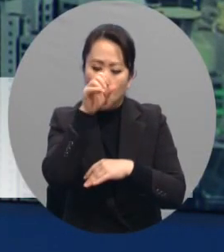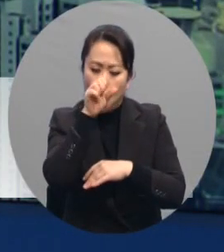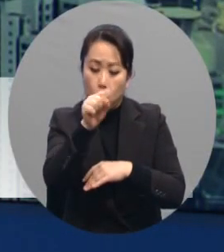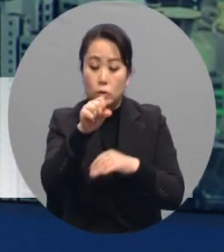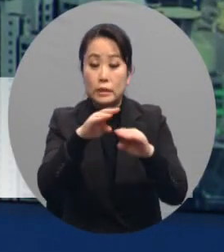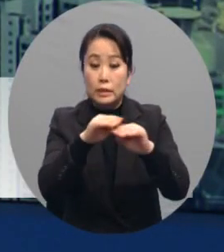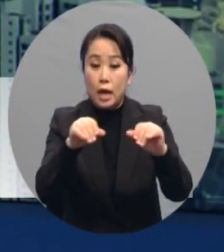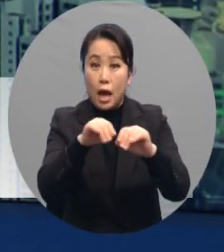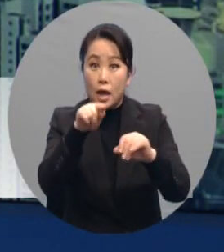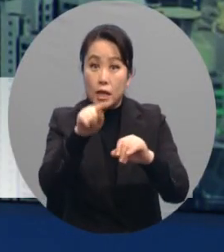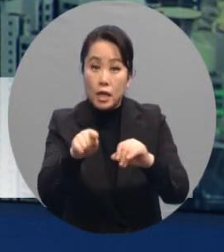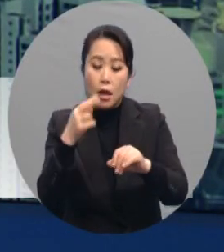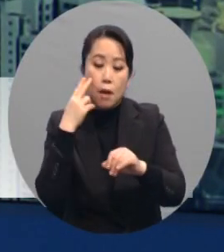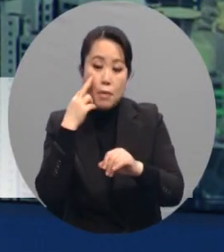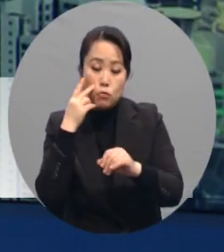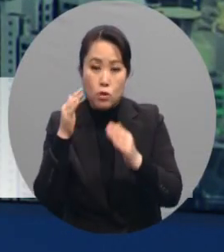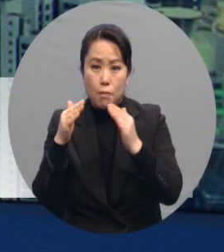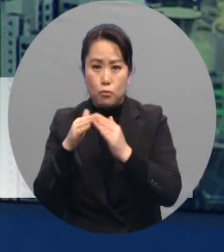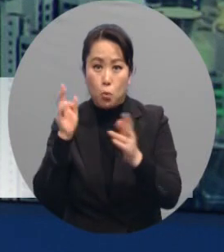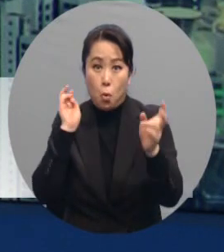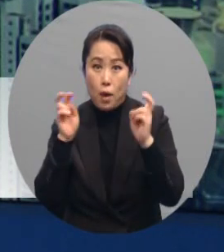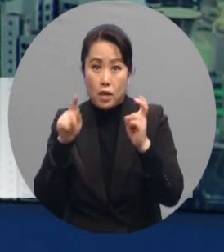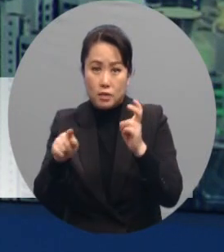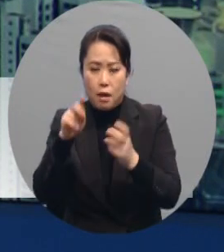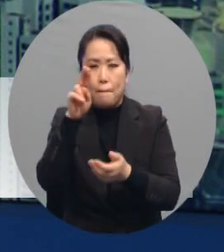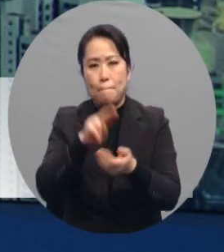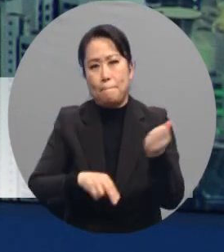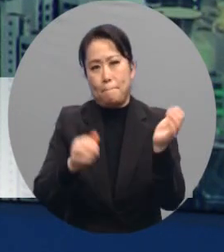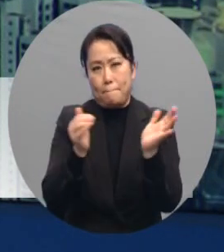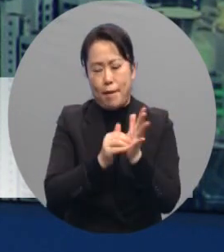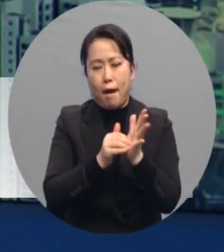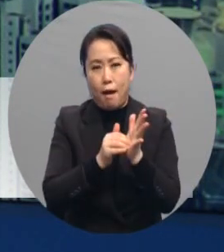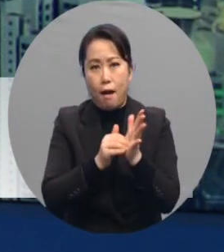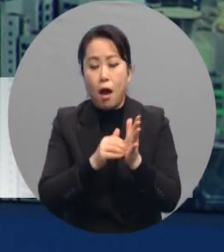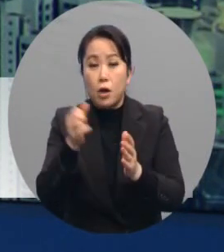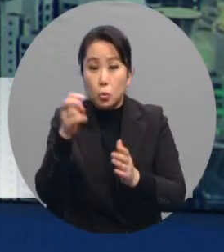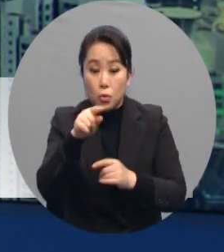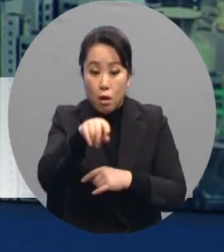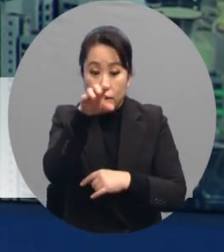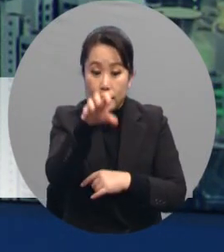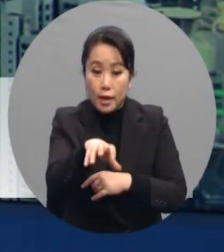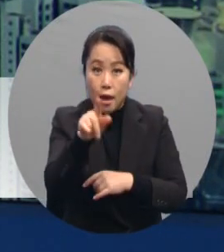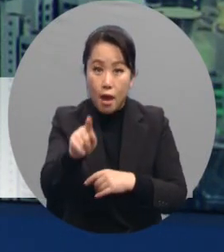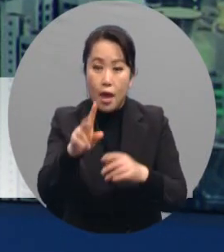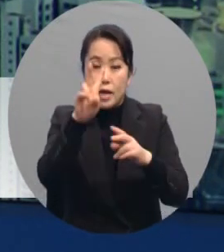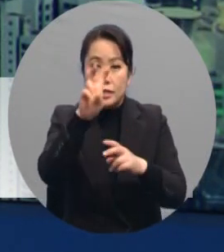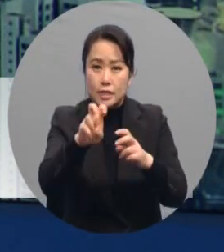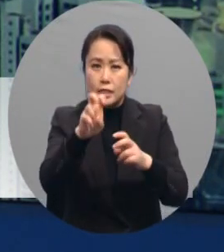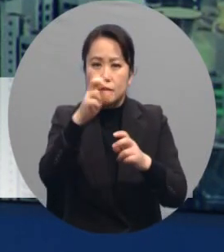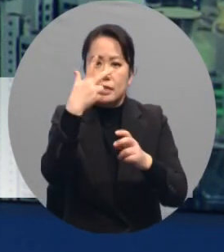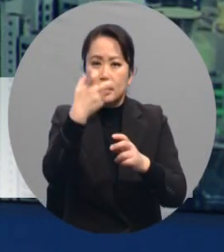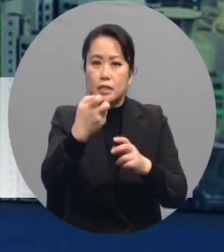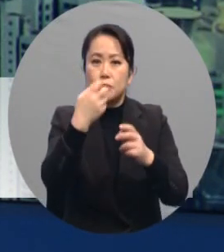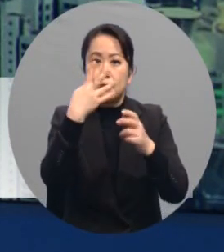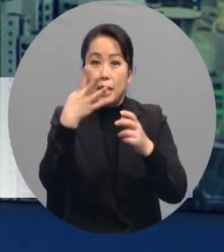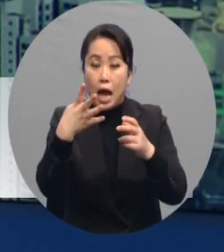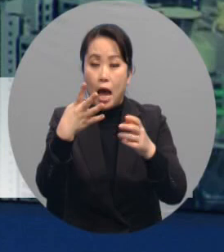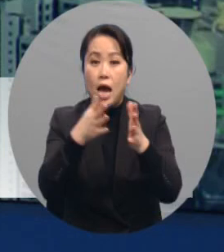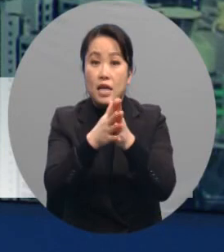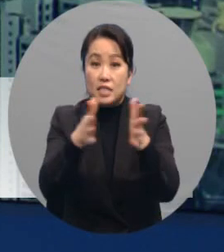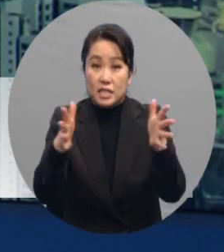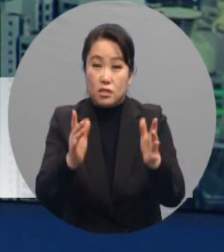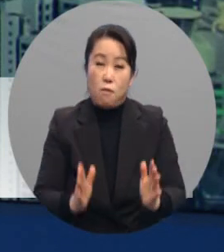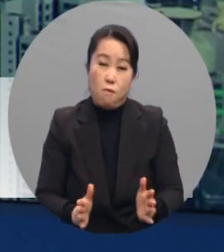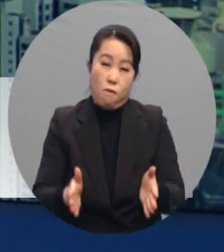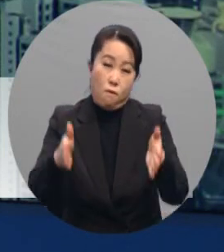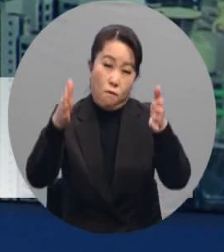땅이 미국의 부동산 회사에 팔렸습니다. 여기에다 74층 높이의 초고층 양자 컴퓨터 빌딩을